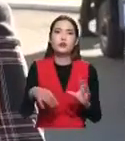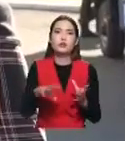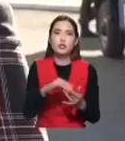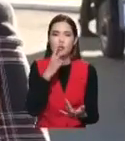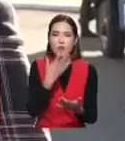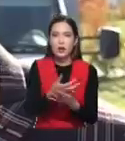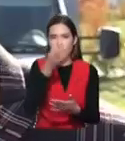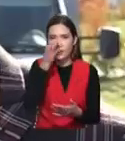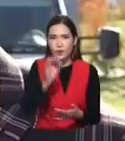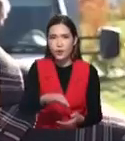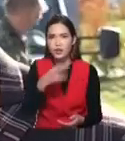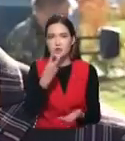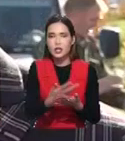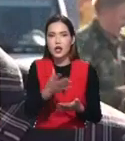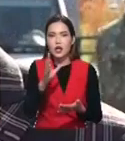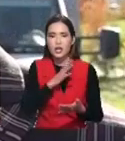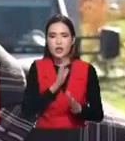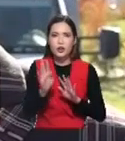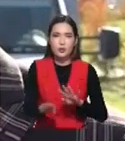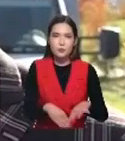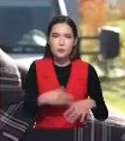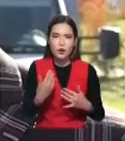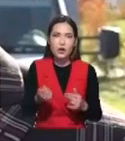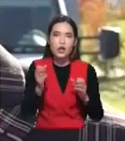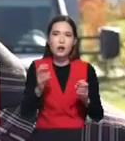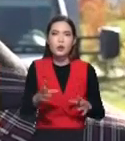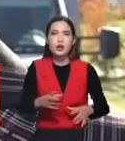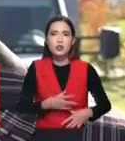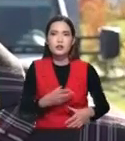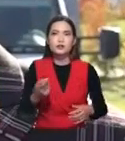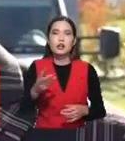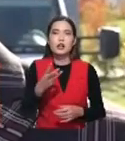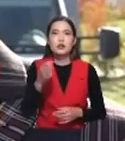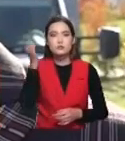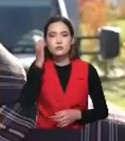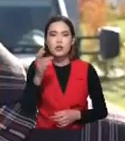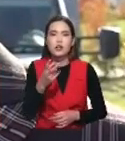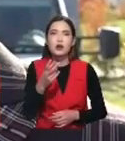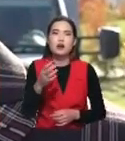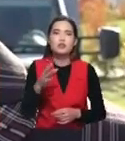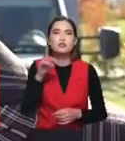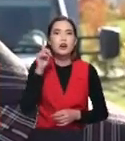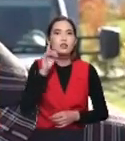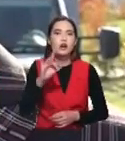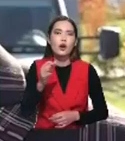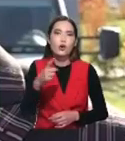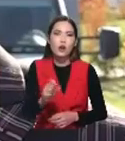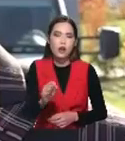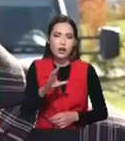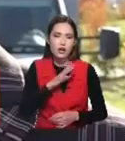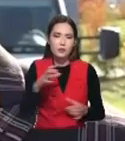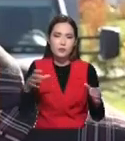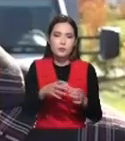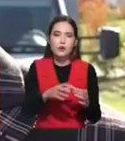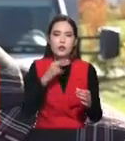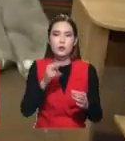со спасательной деятельностью. Такие акции должны проходить. Спасибо большое нашему молодежному крылу «Жастар Рухы». Я думаю, что в дальнейшем